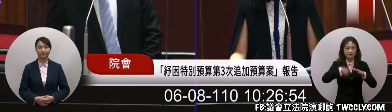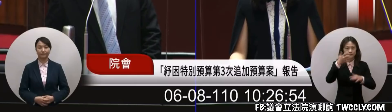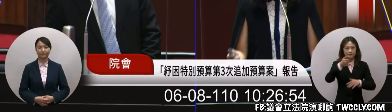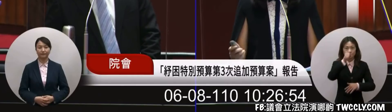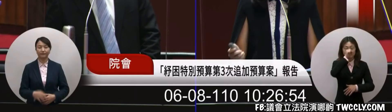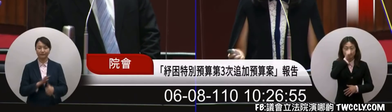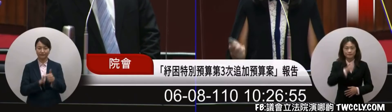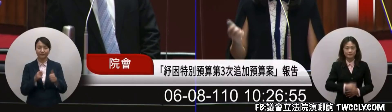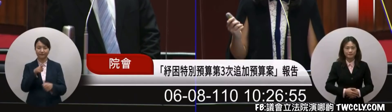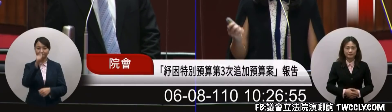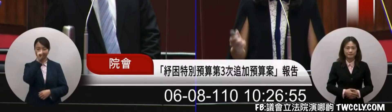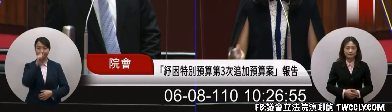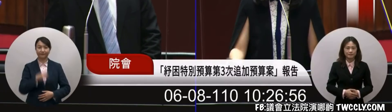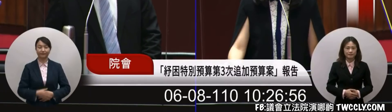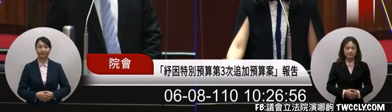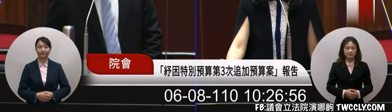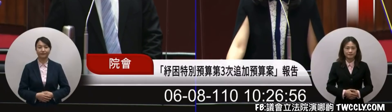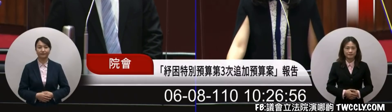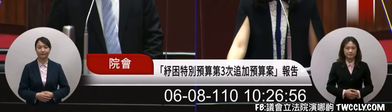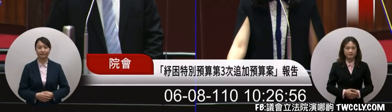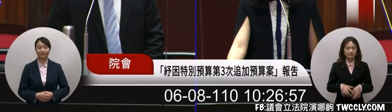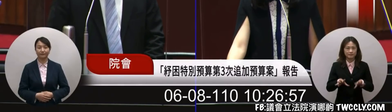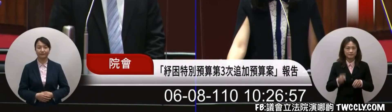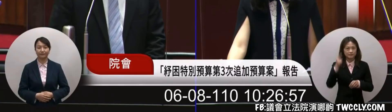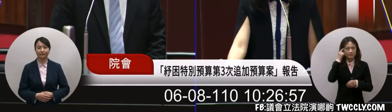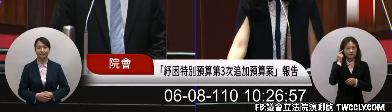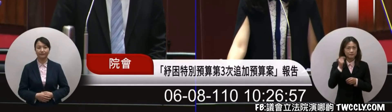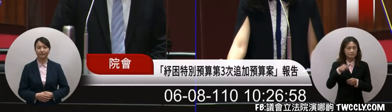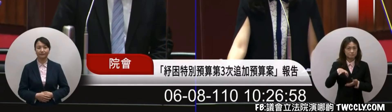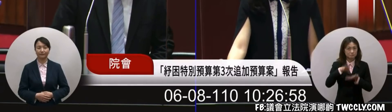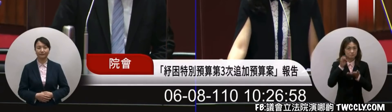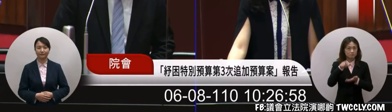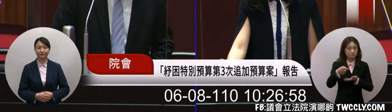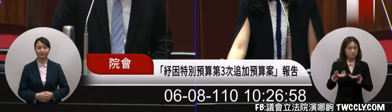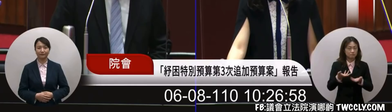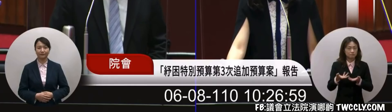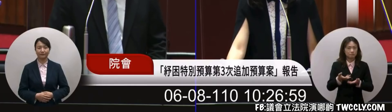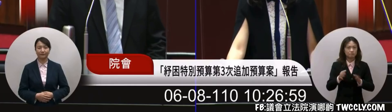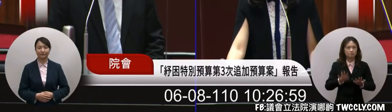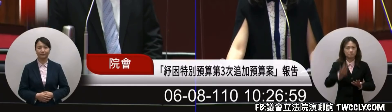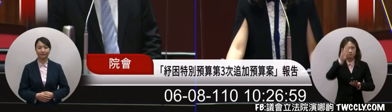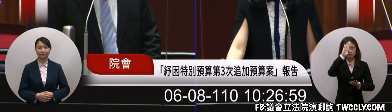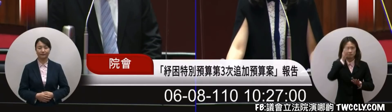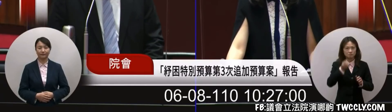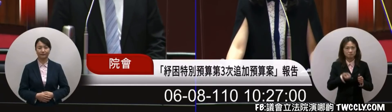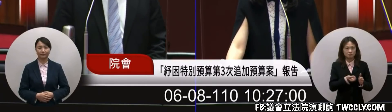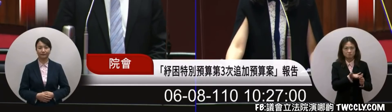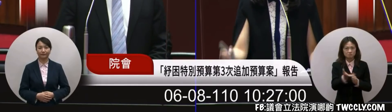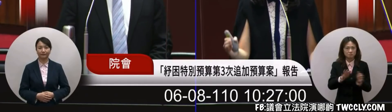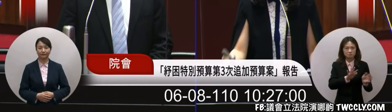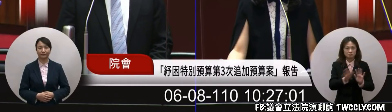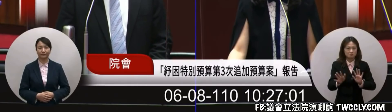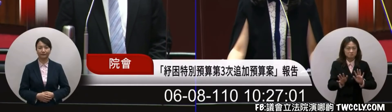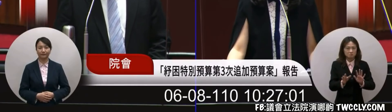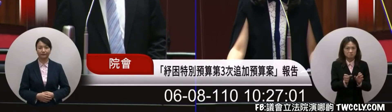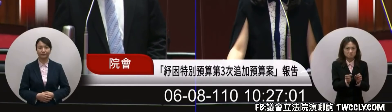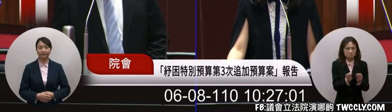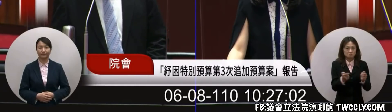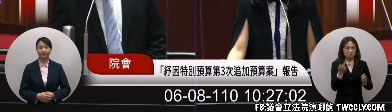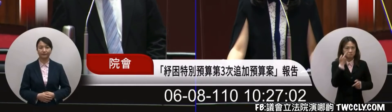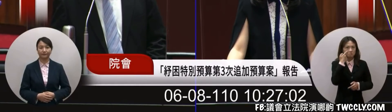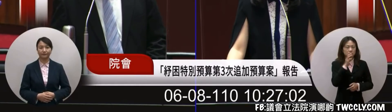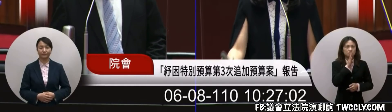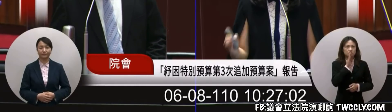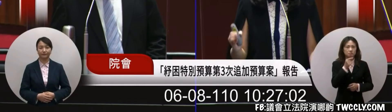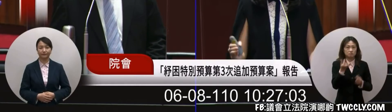长好。 喂，你好。 是，首先我想先还是讲一下，我们现在目前的疫情确实蛮紧张的，包含像是确诊人数已经正